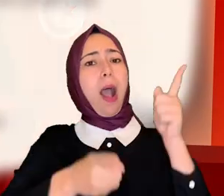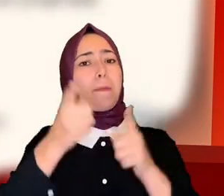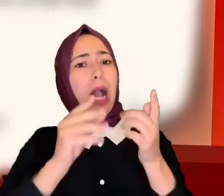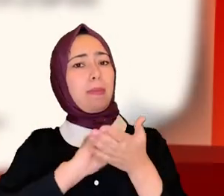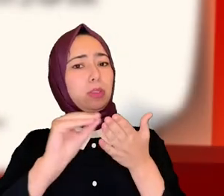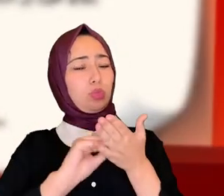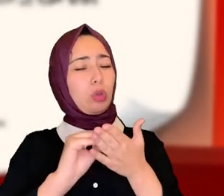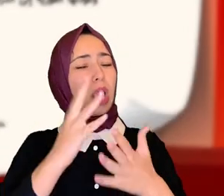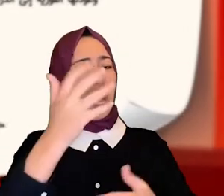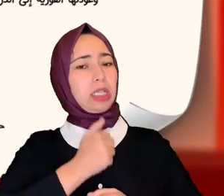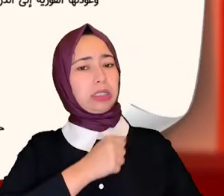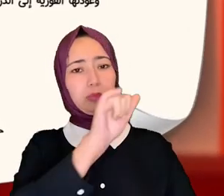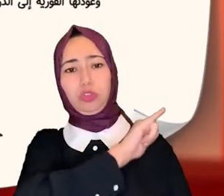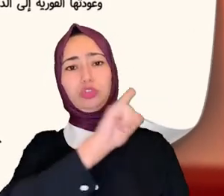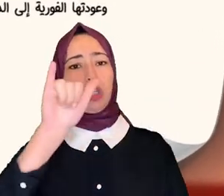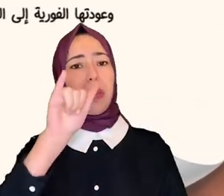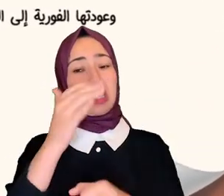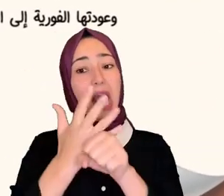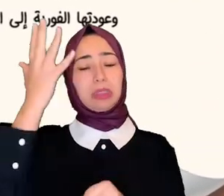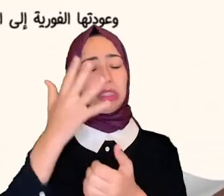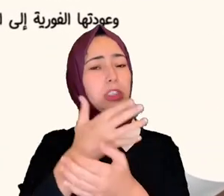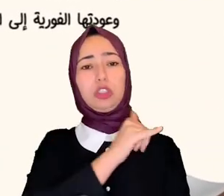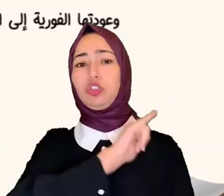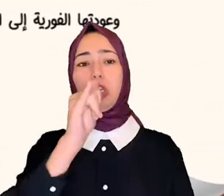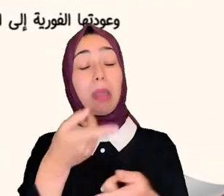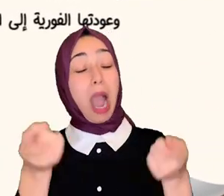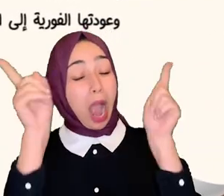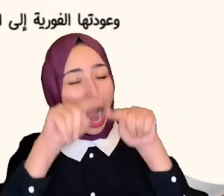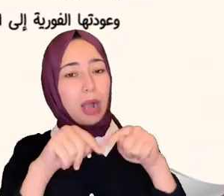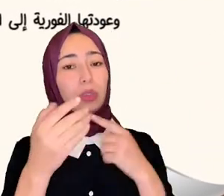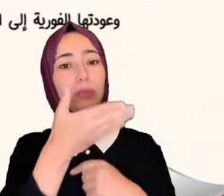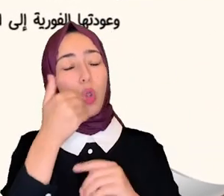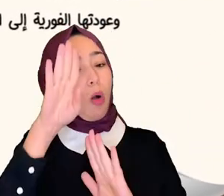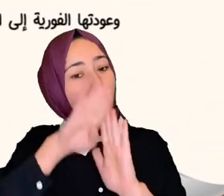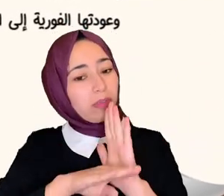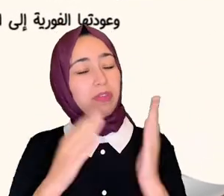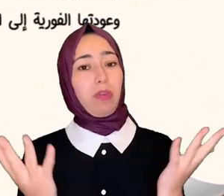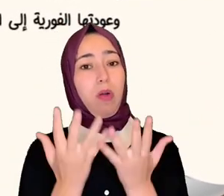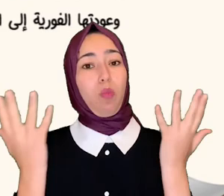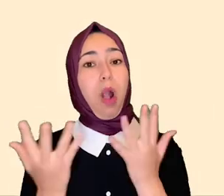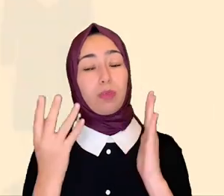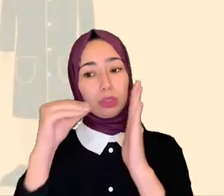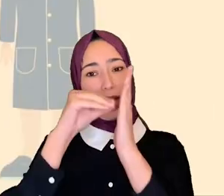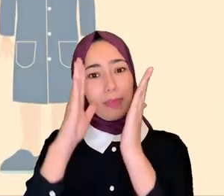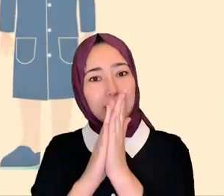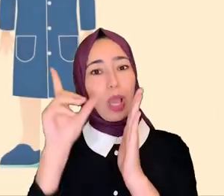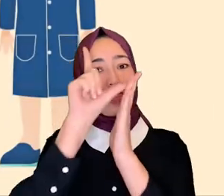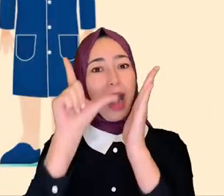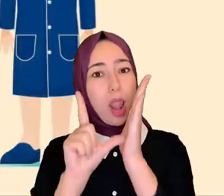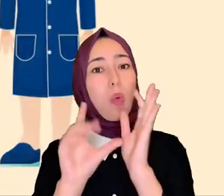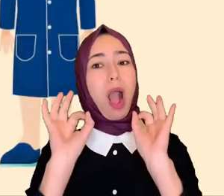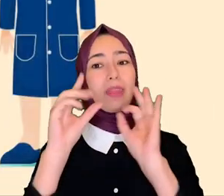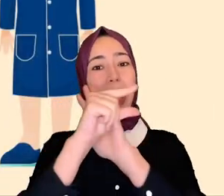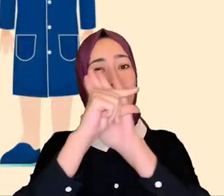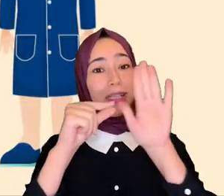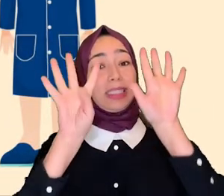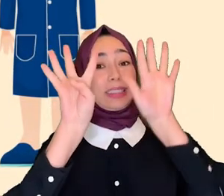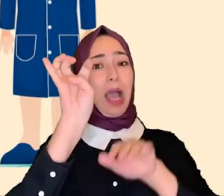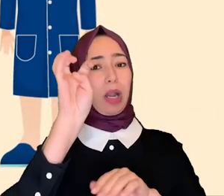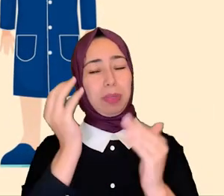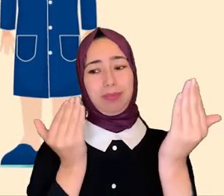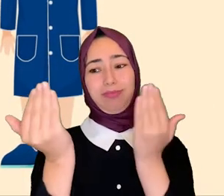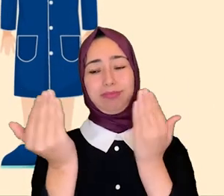الأساس قررت المحكمة إلغاء القرار الصادر بطرد أمل لمدة 5 سنين من التعليم. وبفضل التطبيق السليم